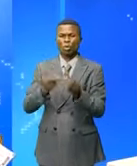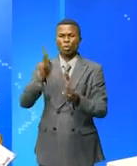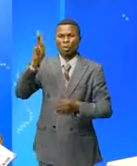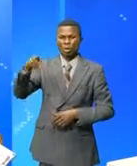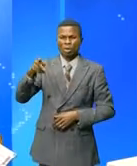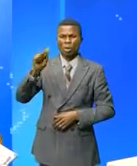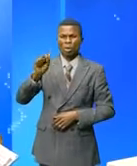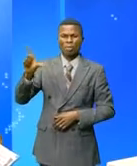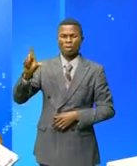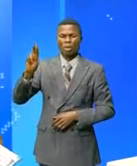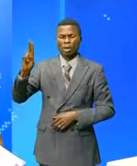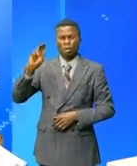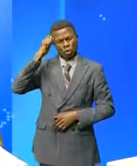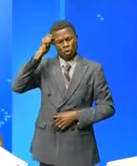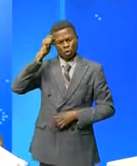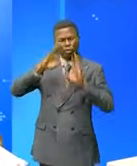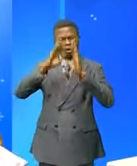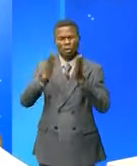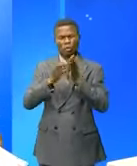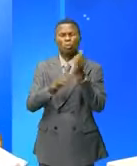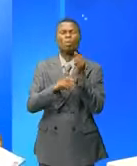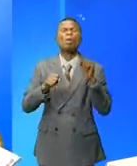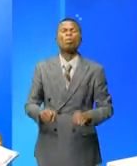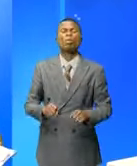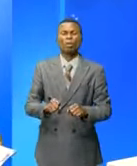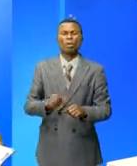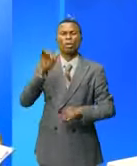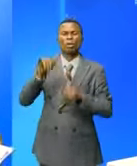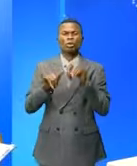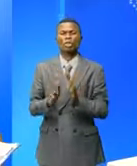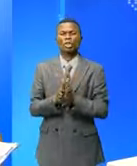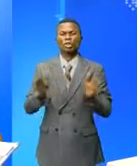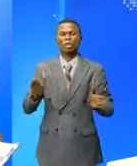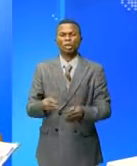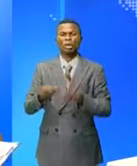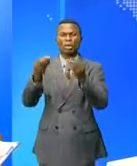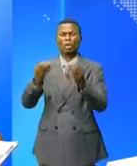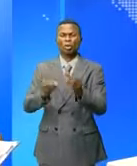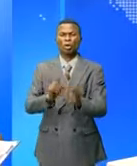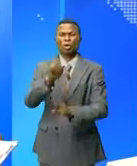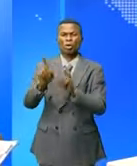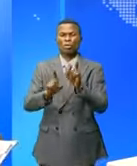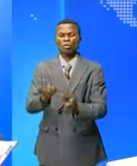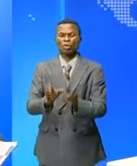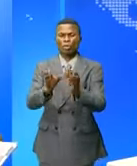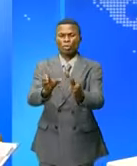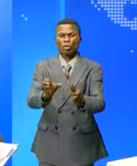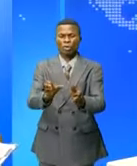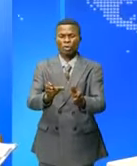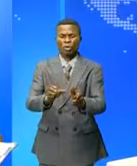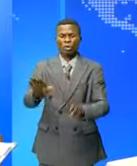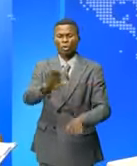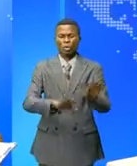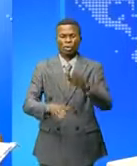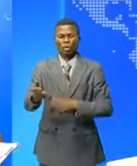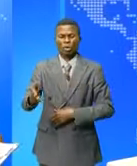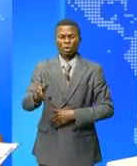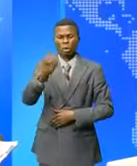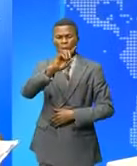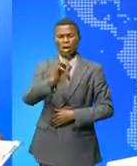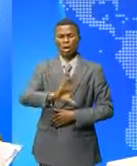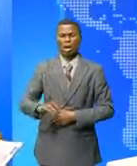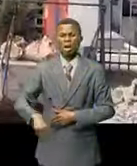Ce parti s'est souvenu de ces héros. En leur mémoire, son secrétaire général a déposé une gerbe de fleurs sur leur tombe au cimetière de la